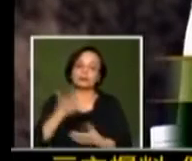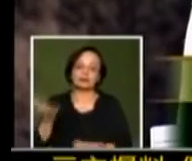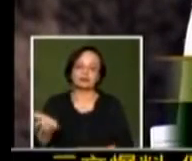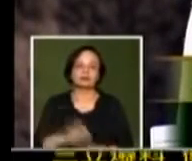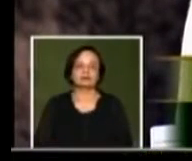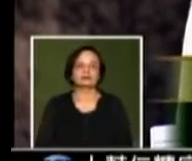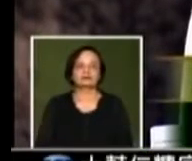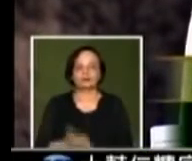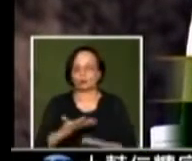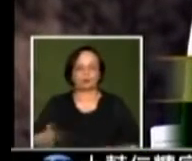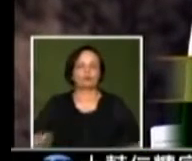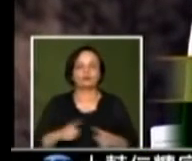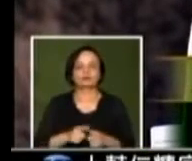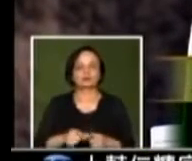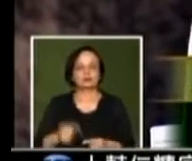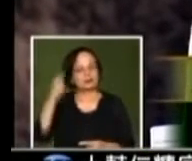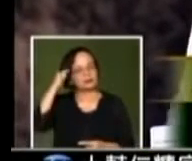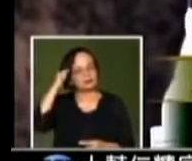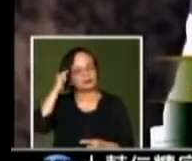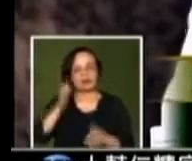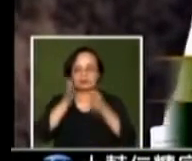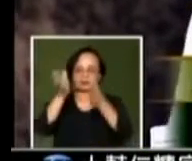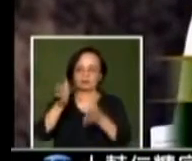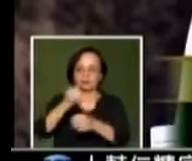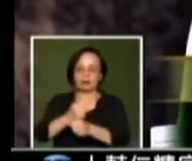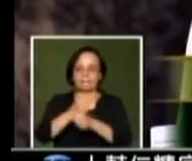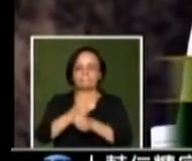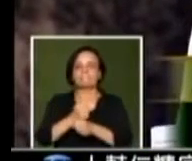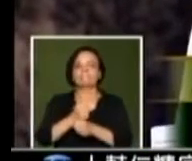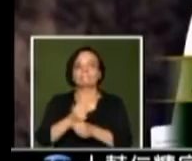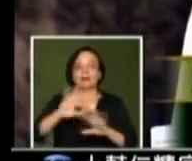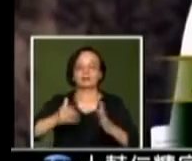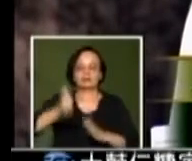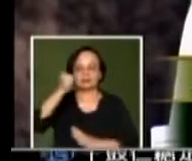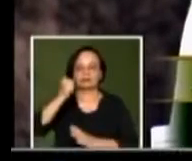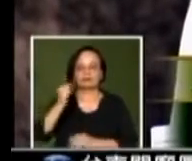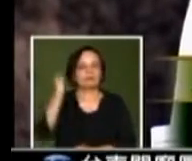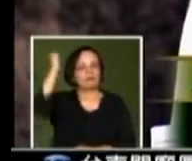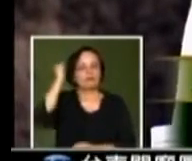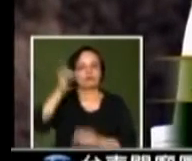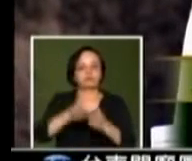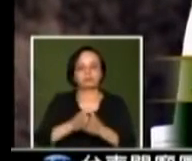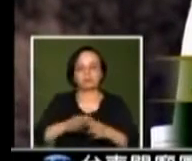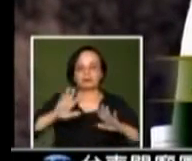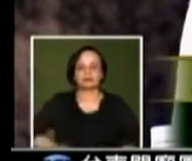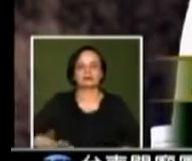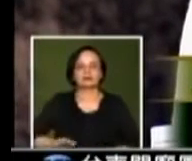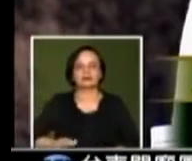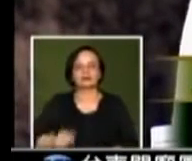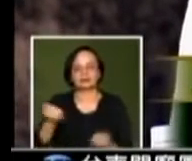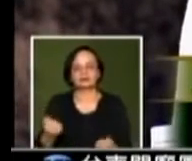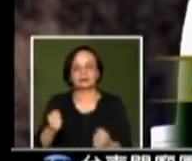为了要向马总统抗议，回应人民的声音，起码底下凯道不怕风吹日晒，甚至讲金姐郎已经加